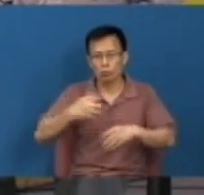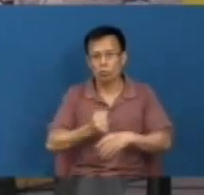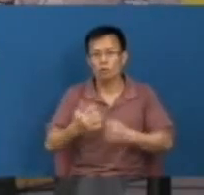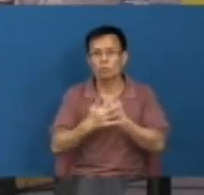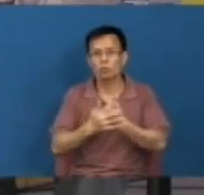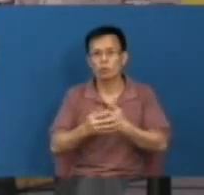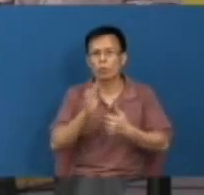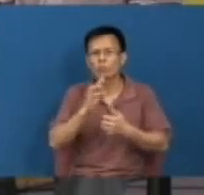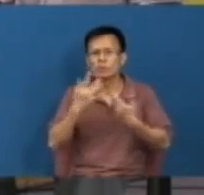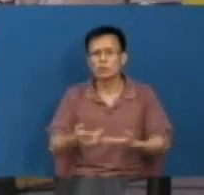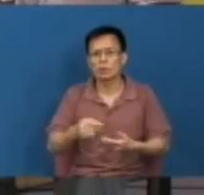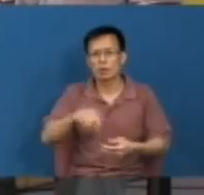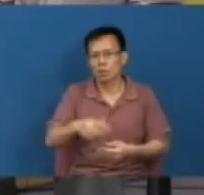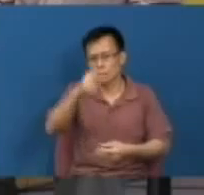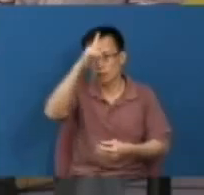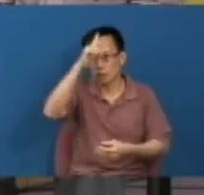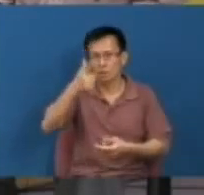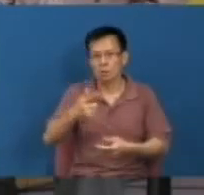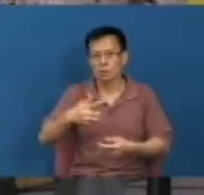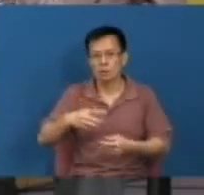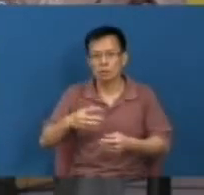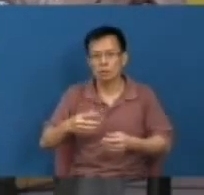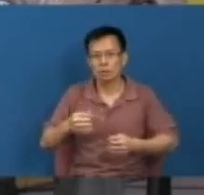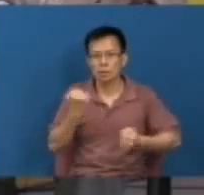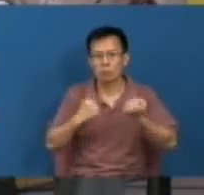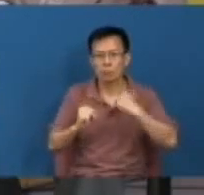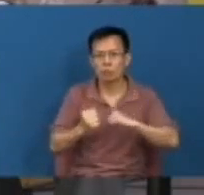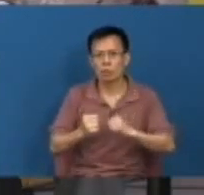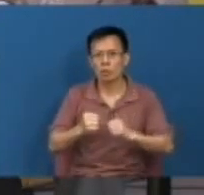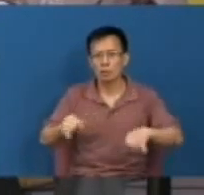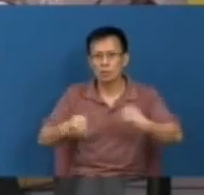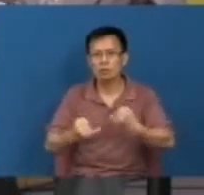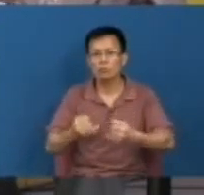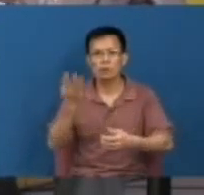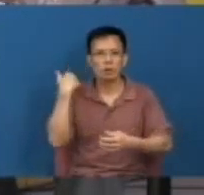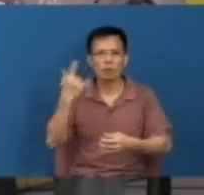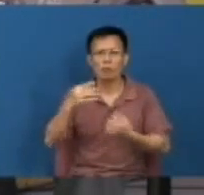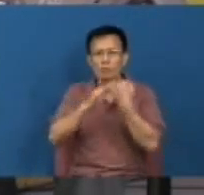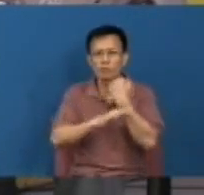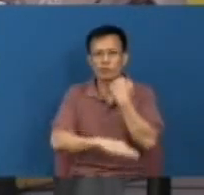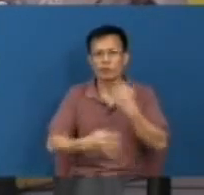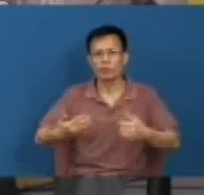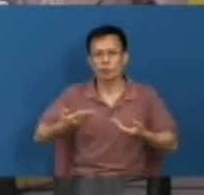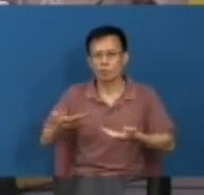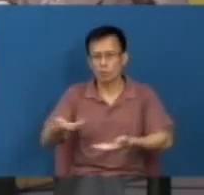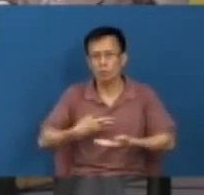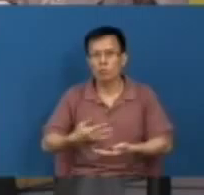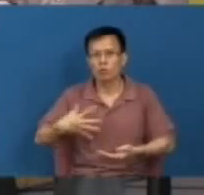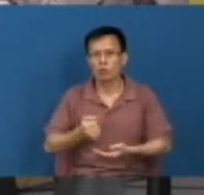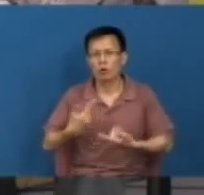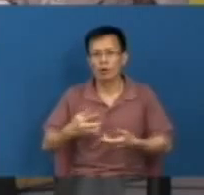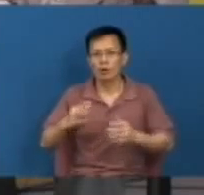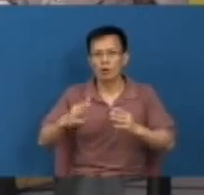乎而家地政總署所作嘅行為係挑戰緊過去嘅基本法賦予我哋權利，就有資產權咯？包括我哋作為業